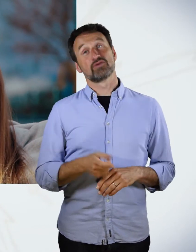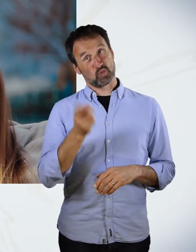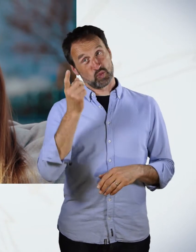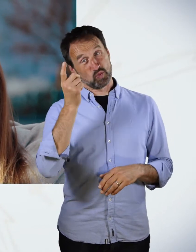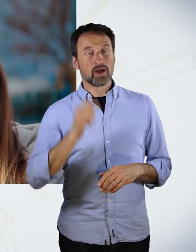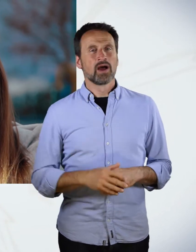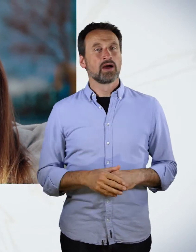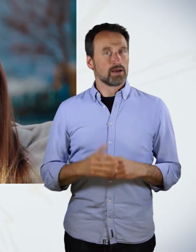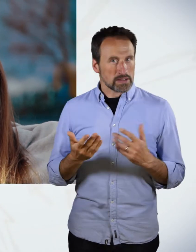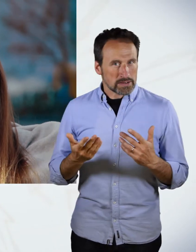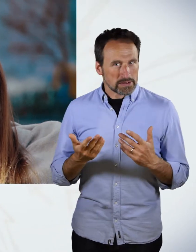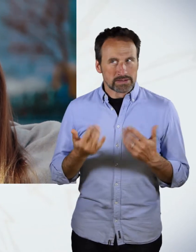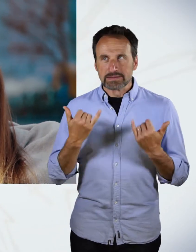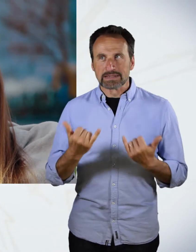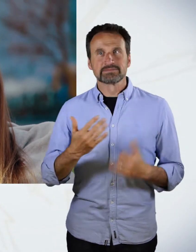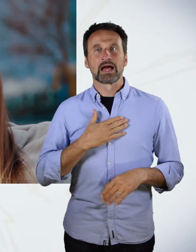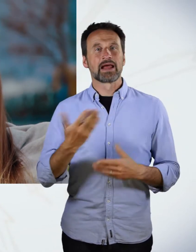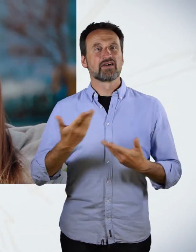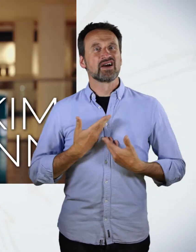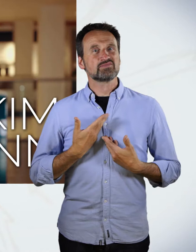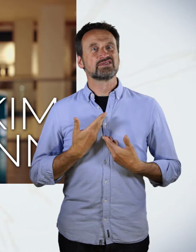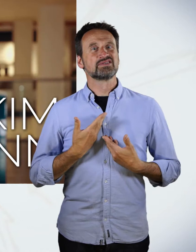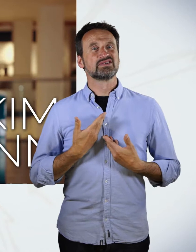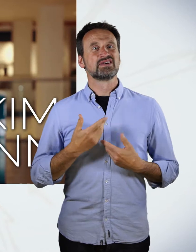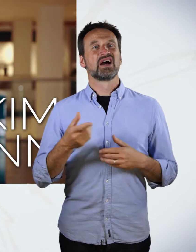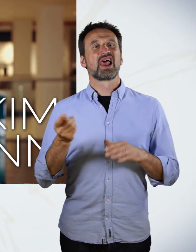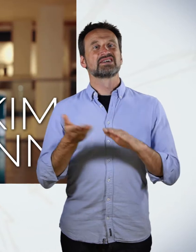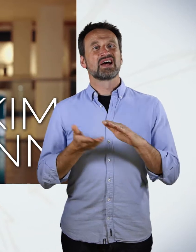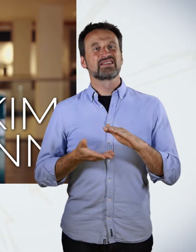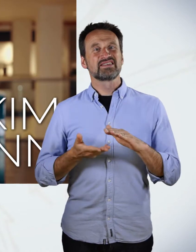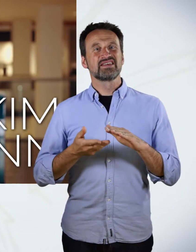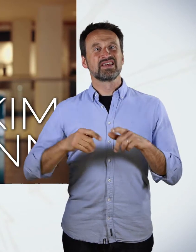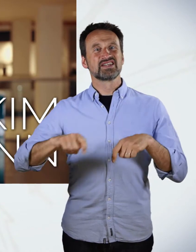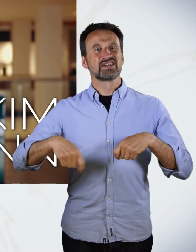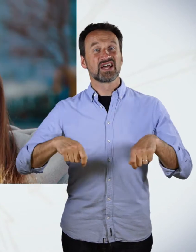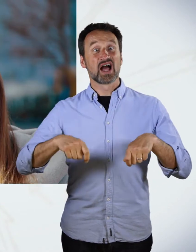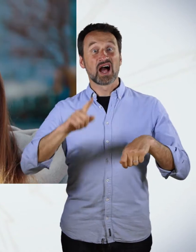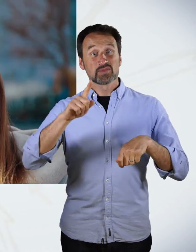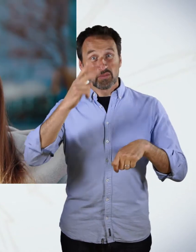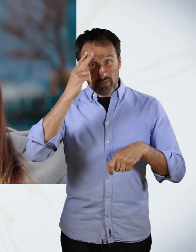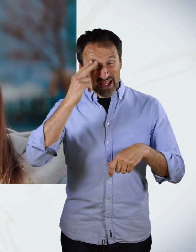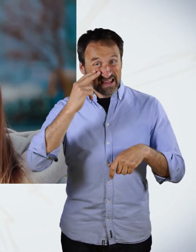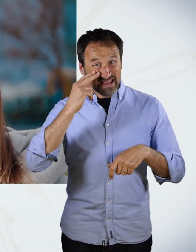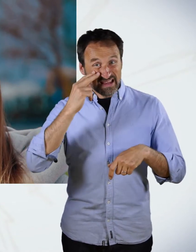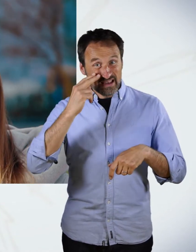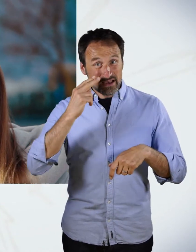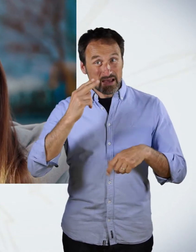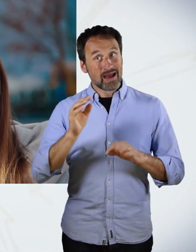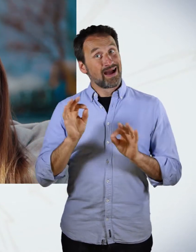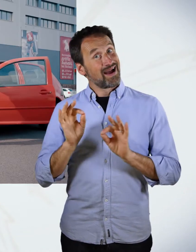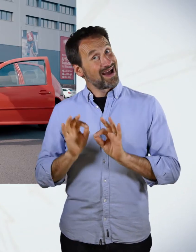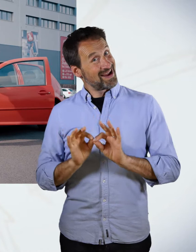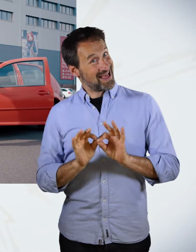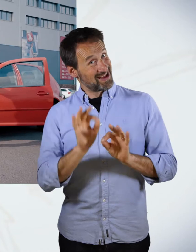Leibspeise Lasagne zubereiten. Und das blind. Ja, hätte ich es mal nicht gesagt. Angeleitet wirst du dabei von einer alten